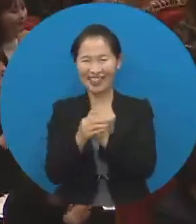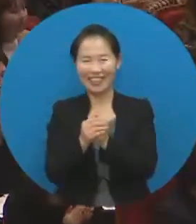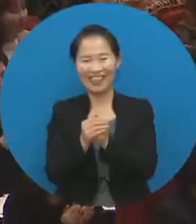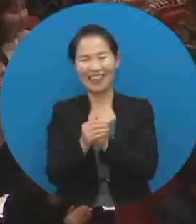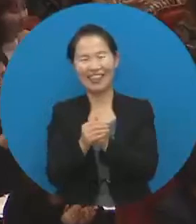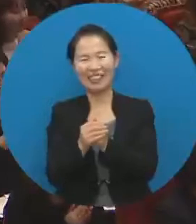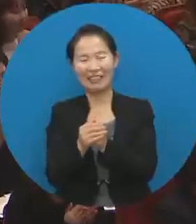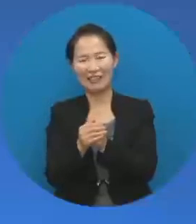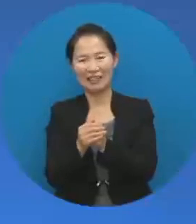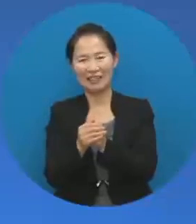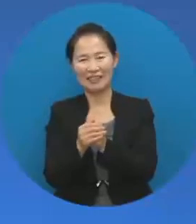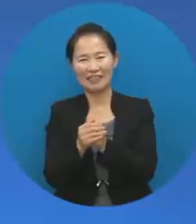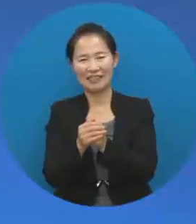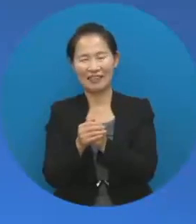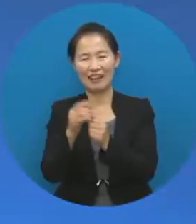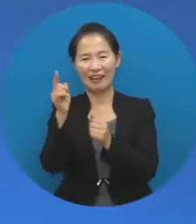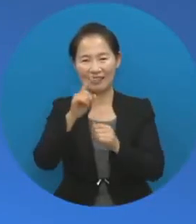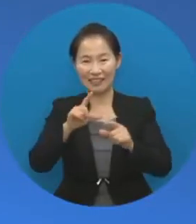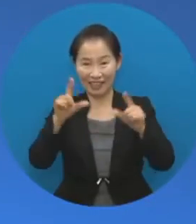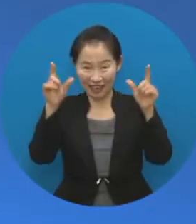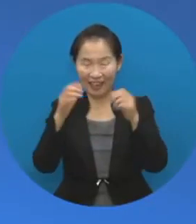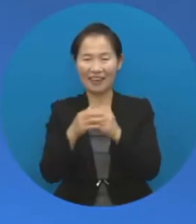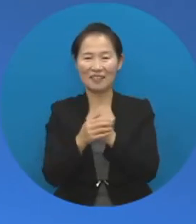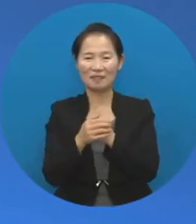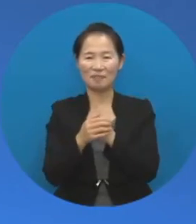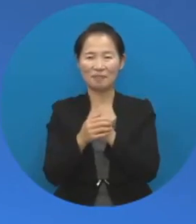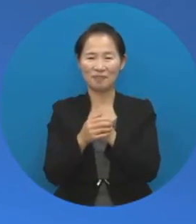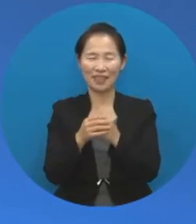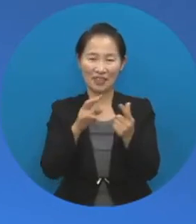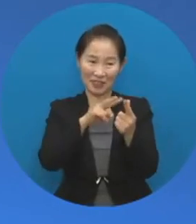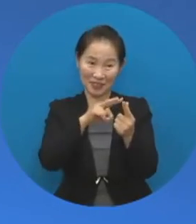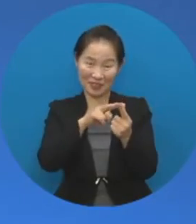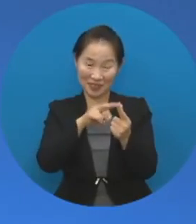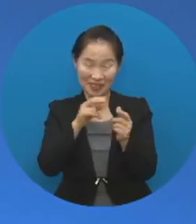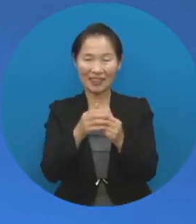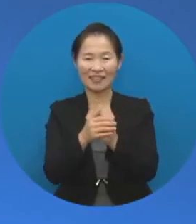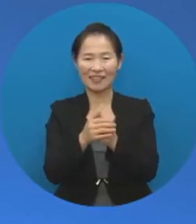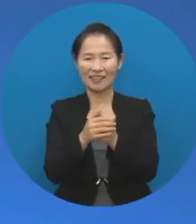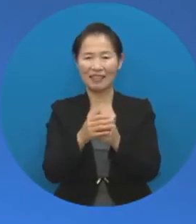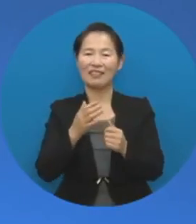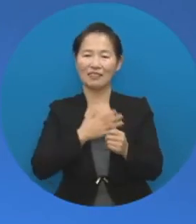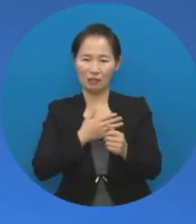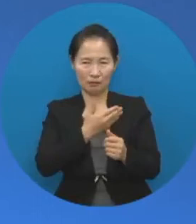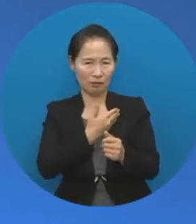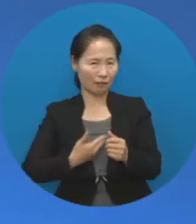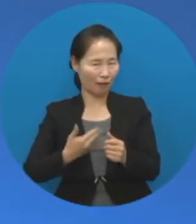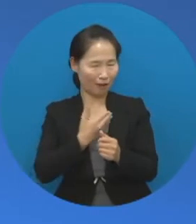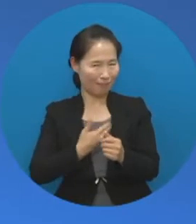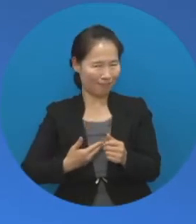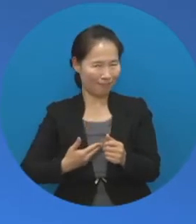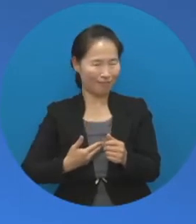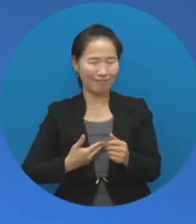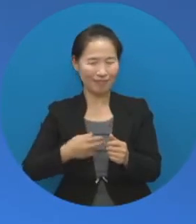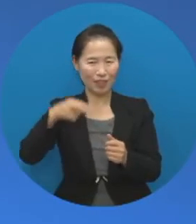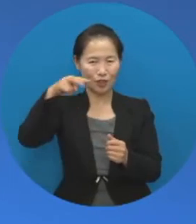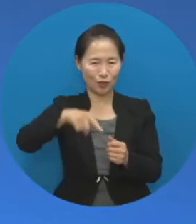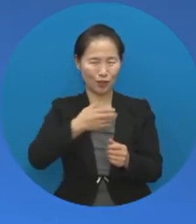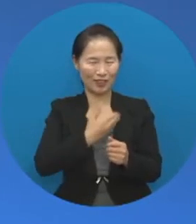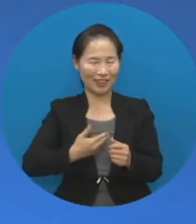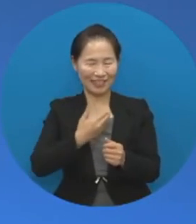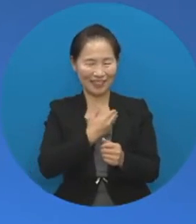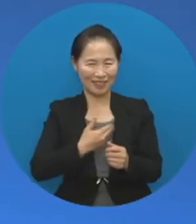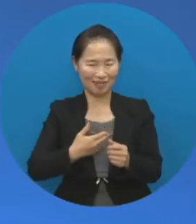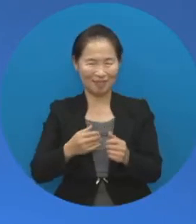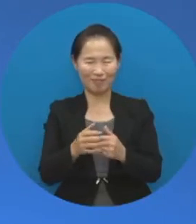네. 어느 날 이제 저 두 아이가 저의 이제 수제자예요. 저희